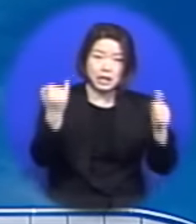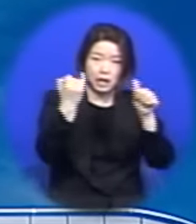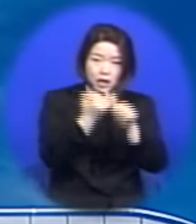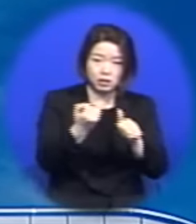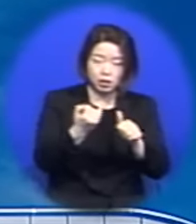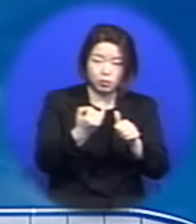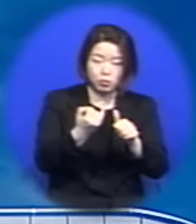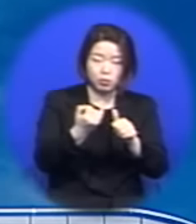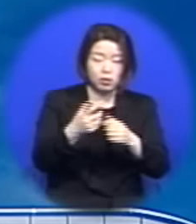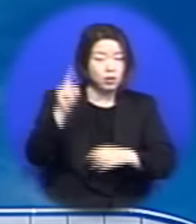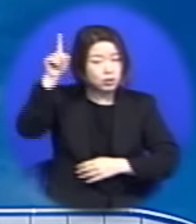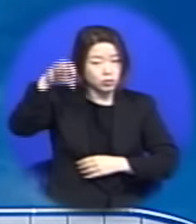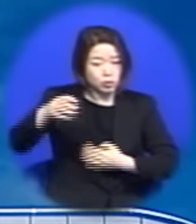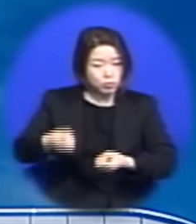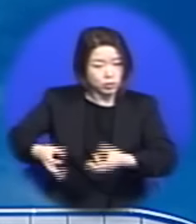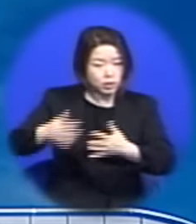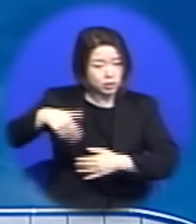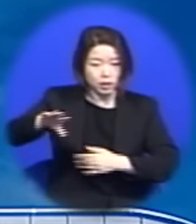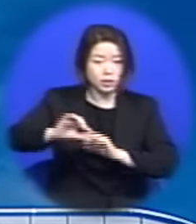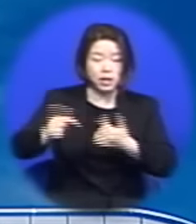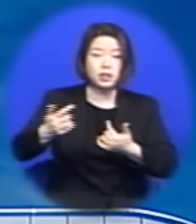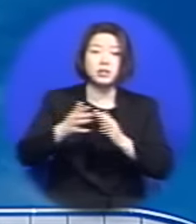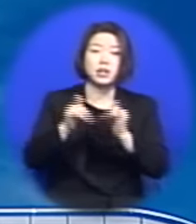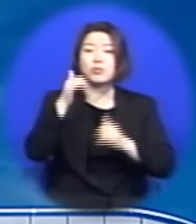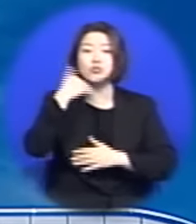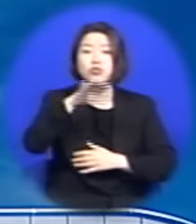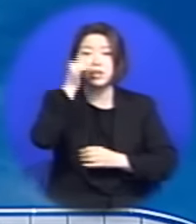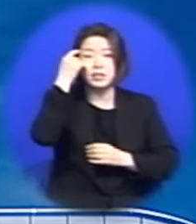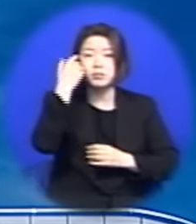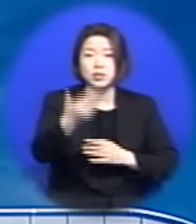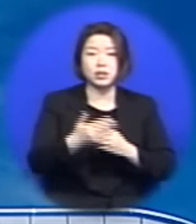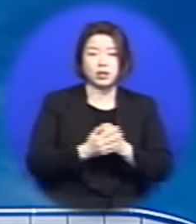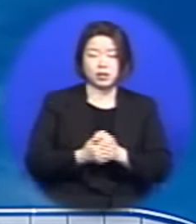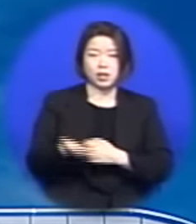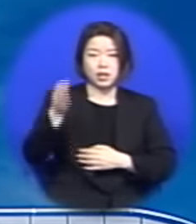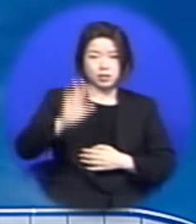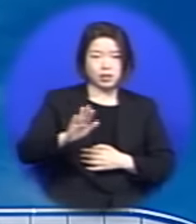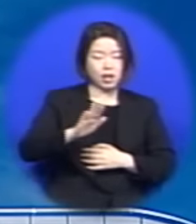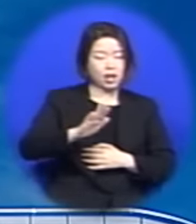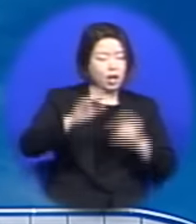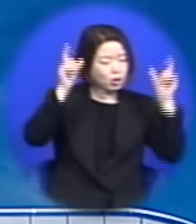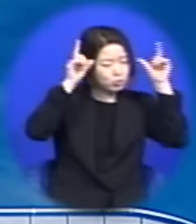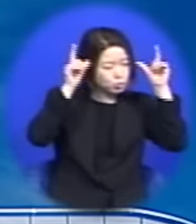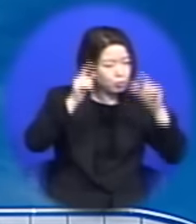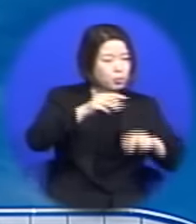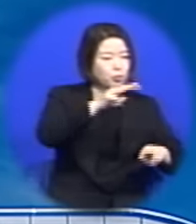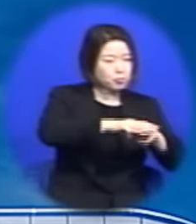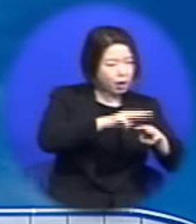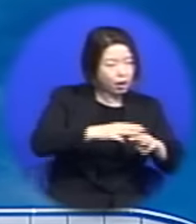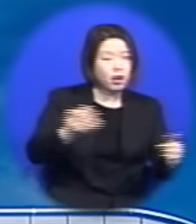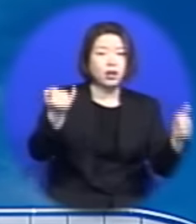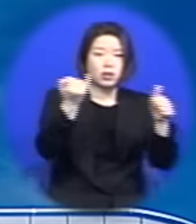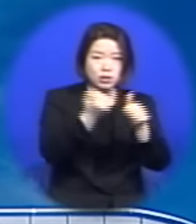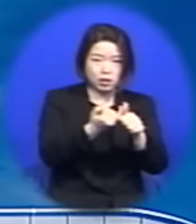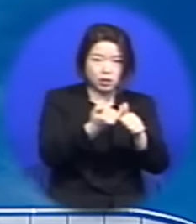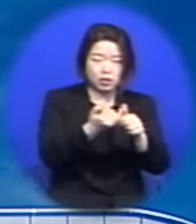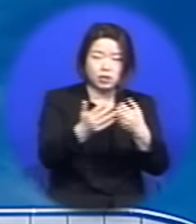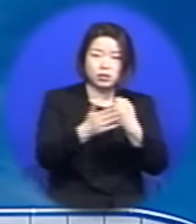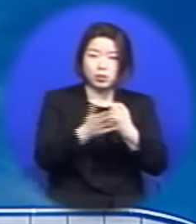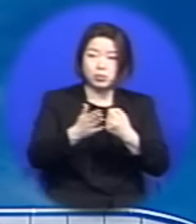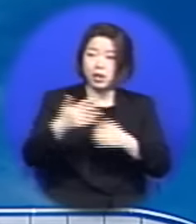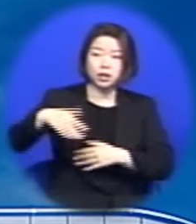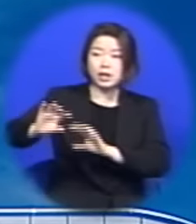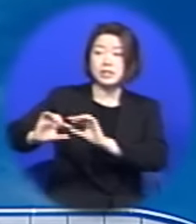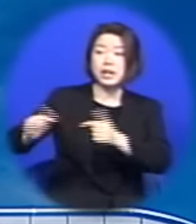누가 있겠어요 그런데 소 샀다고 바 쌌다고 장가간다고 안 간 거 보니까